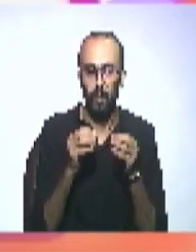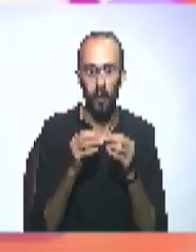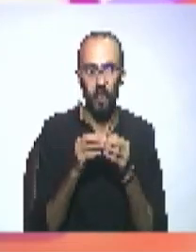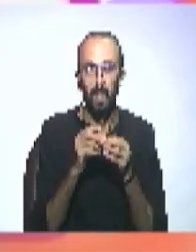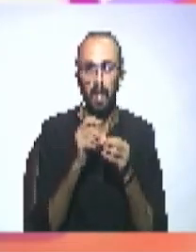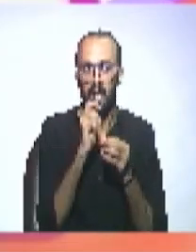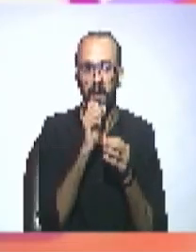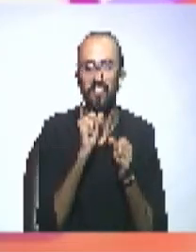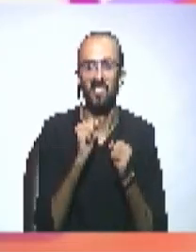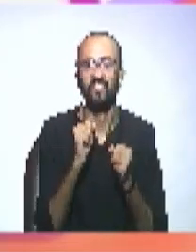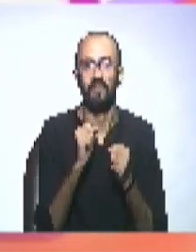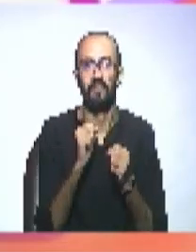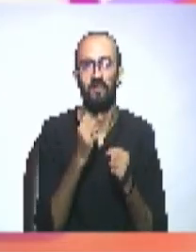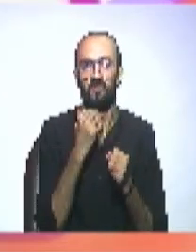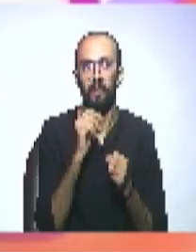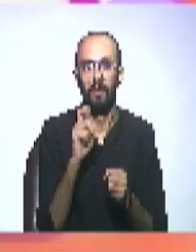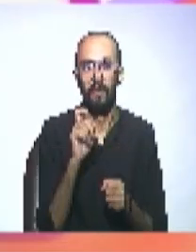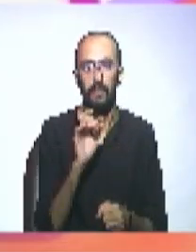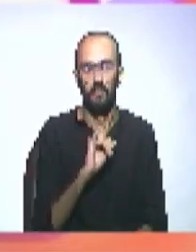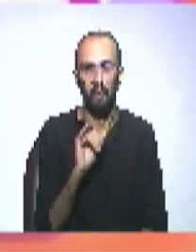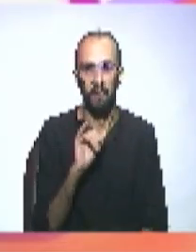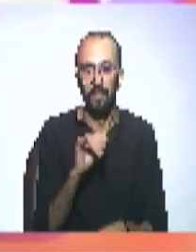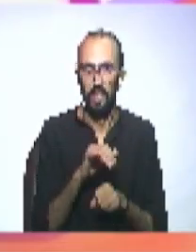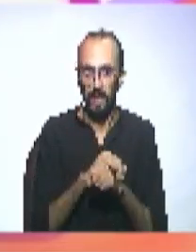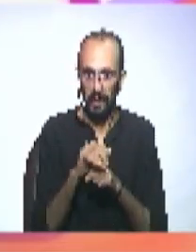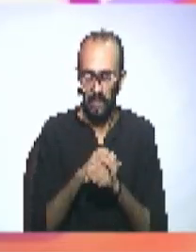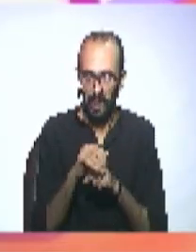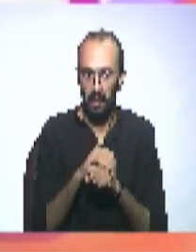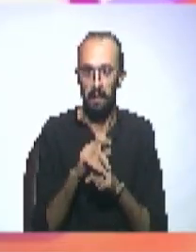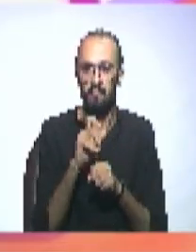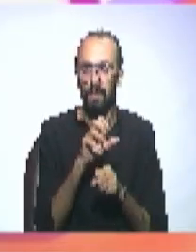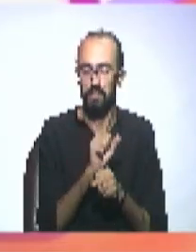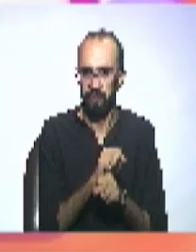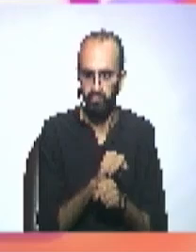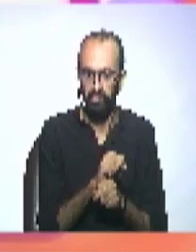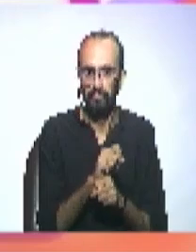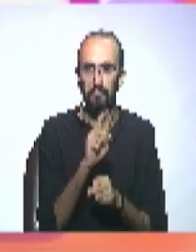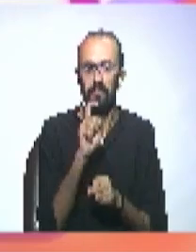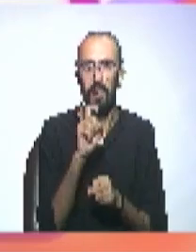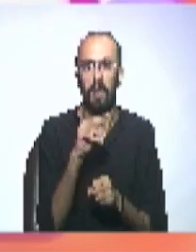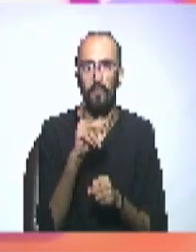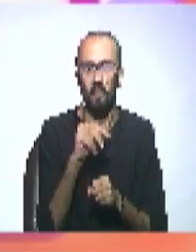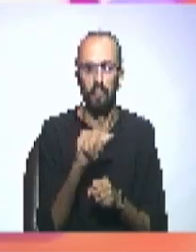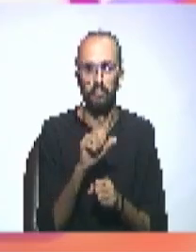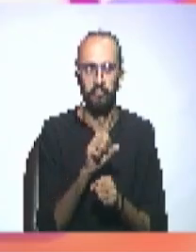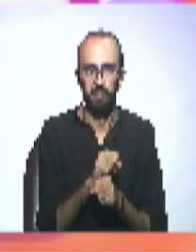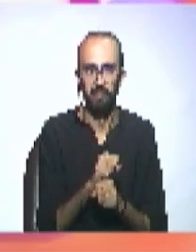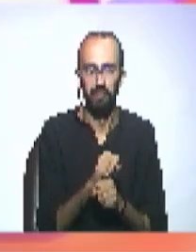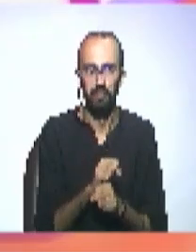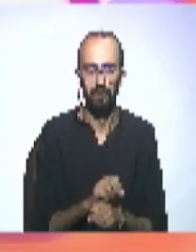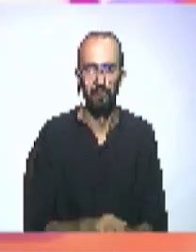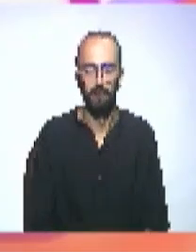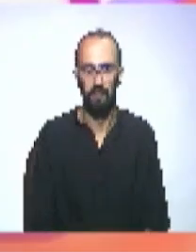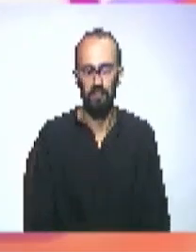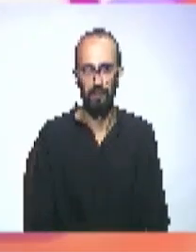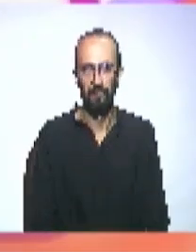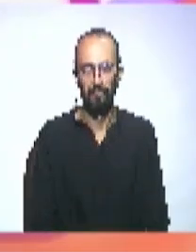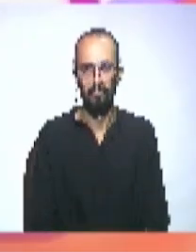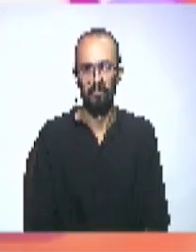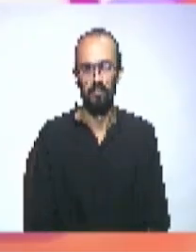بتاعتك تكون ناشفه ما فيهاش ميه، يعني احنا غسلناها ونقعناها زي ما قلنا قبل كده في ميه وليمون وبرتقال. اللانشون كانت